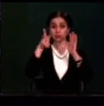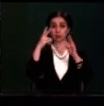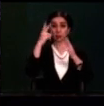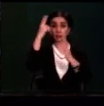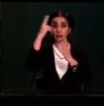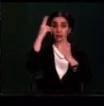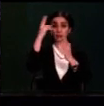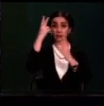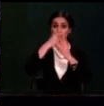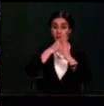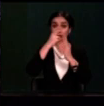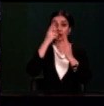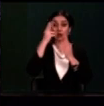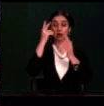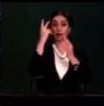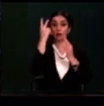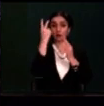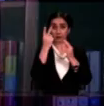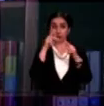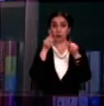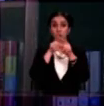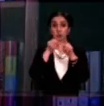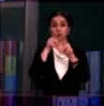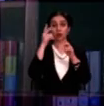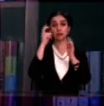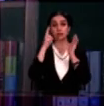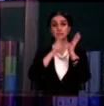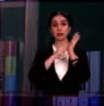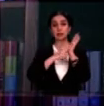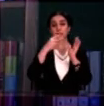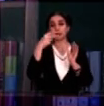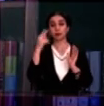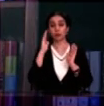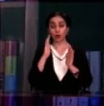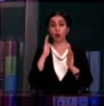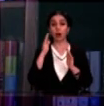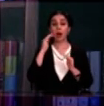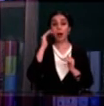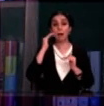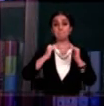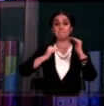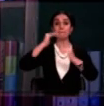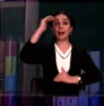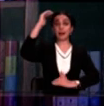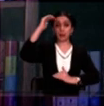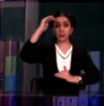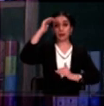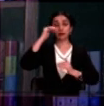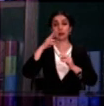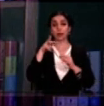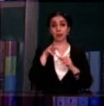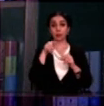bo'linish hosilasidan uch burchagimizning OK tomoni 8 ga teng bo'ladi. Balandlik, ya'ni M